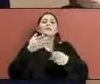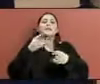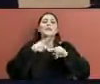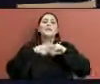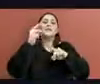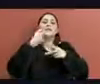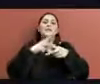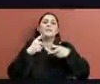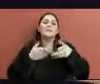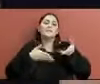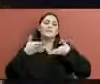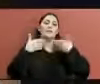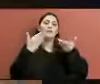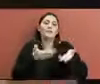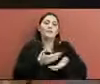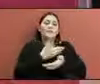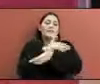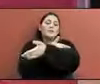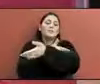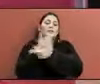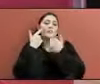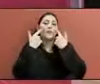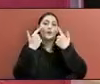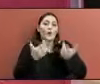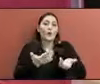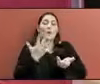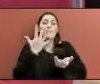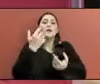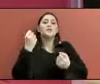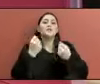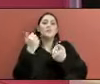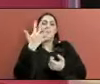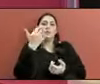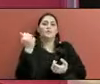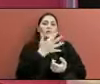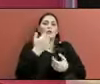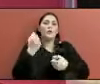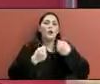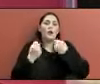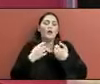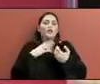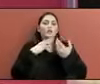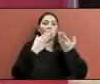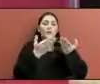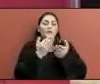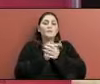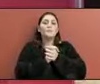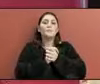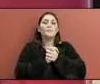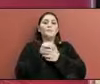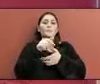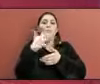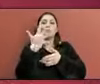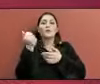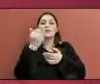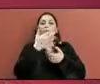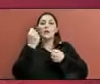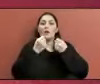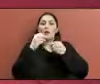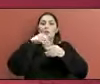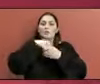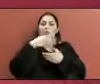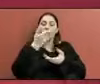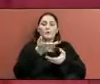anda hali hazırda 5 adet aracımız var. Bu 5 adet aracımızda biz özellikle